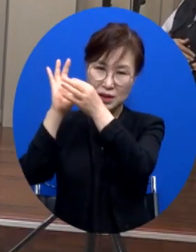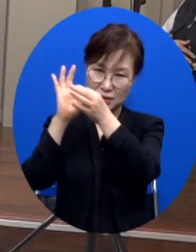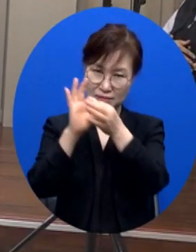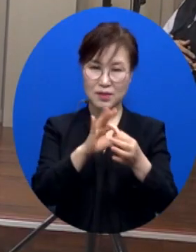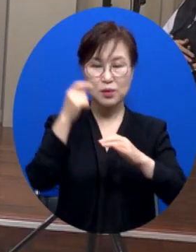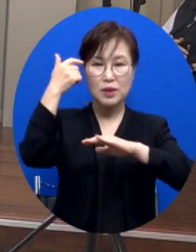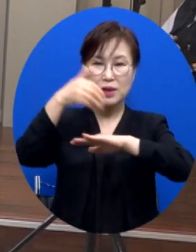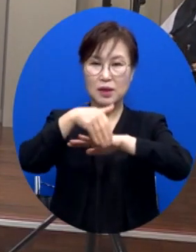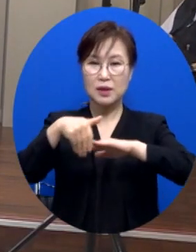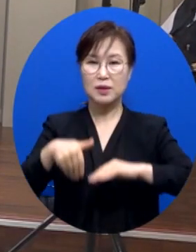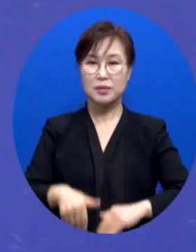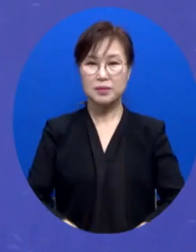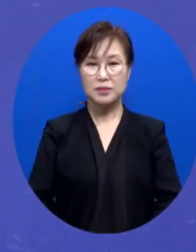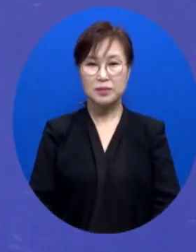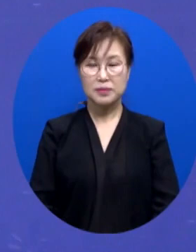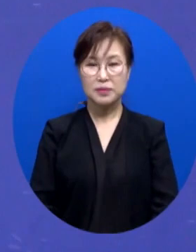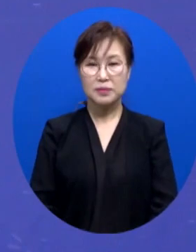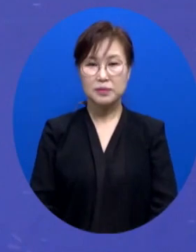있습니다.